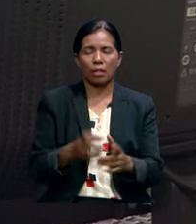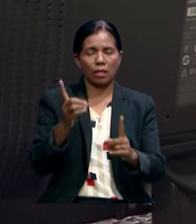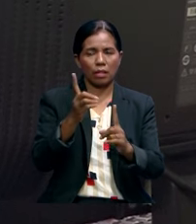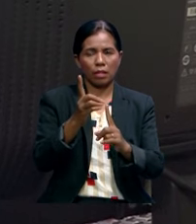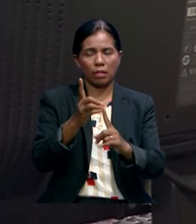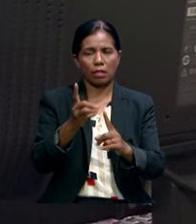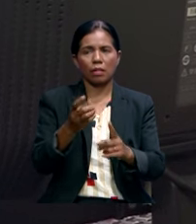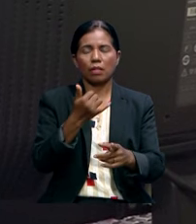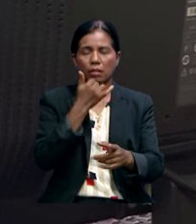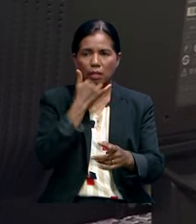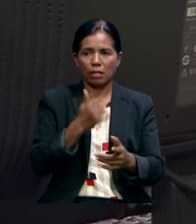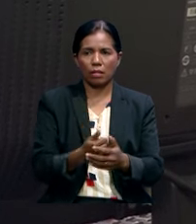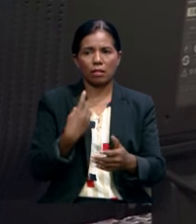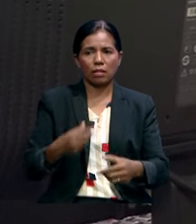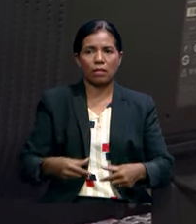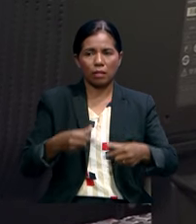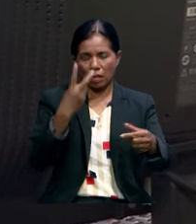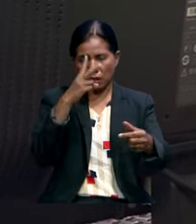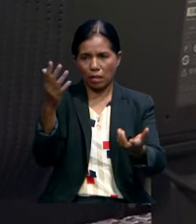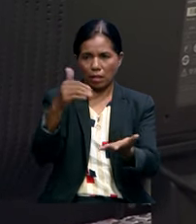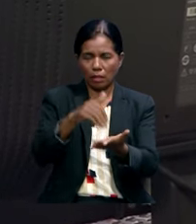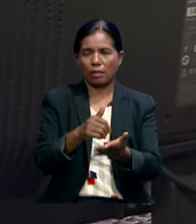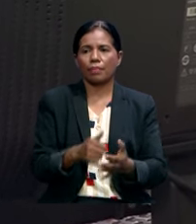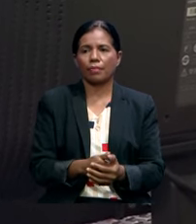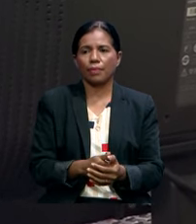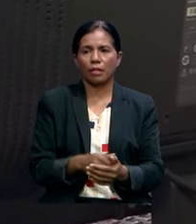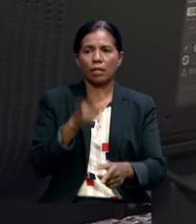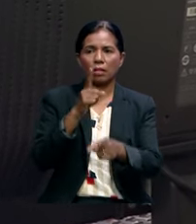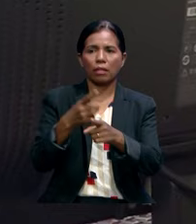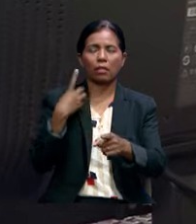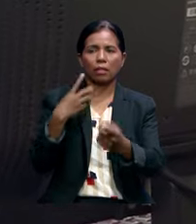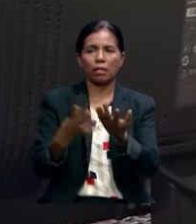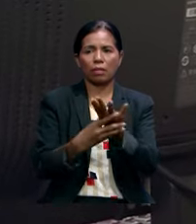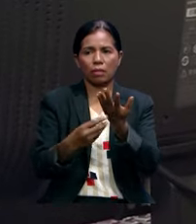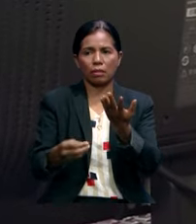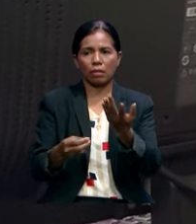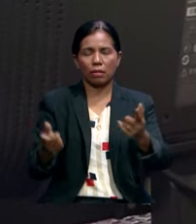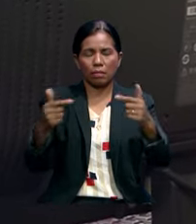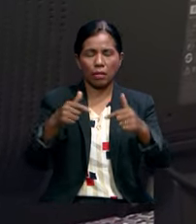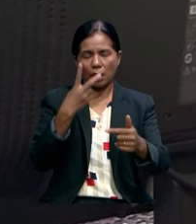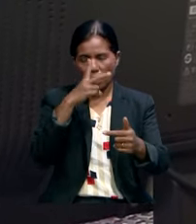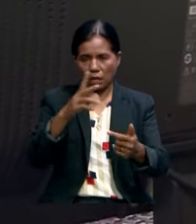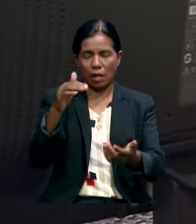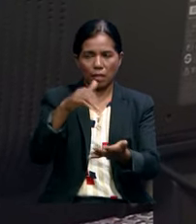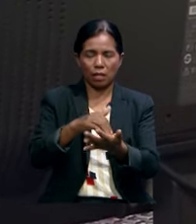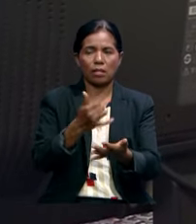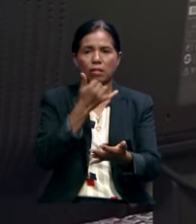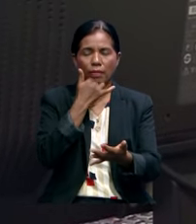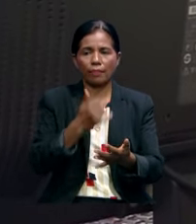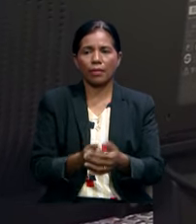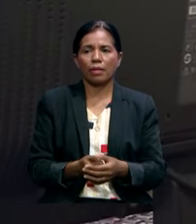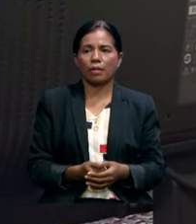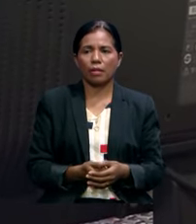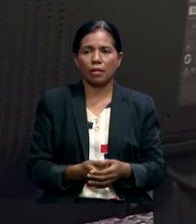sala para ita foto se verifica ter né se ror lo sono ante ita printa né ba mai ratifica para adianta para prevene